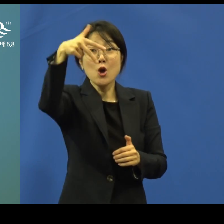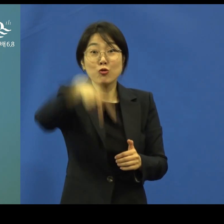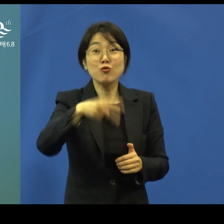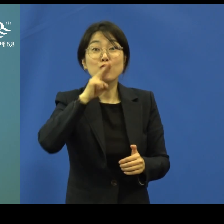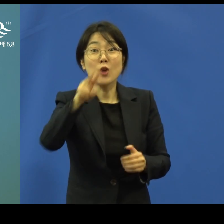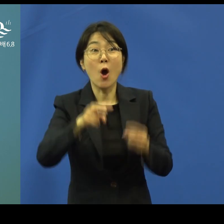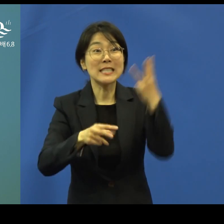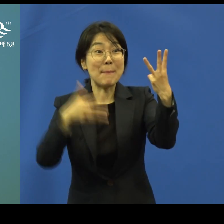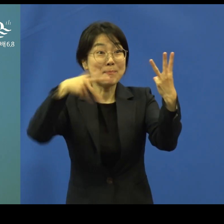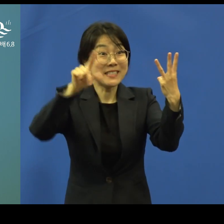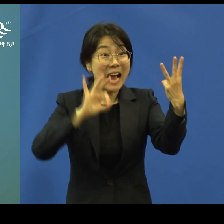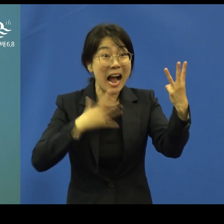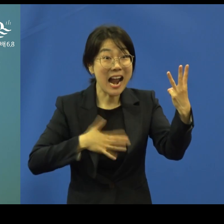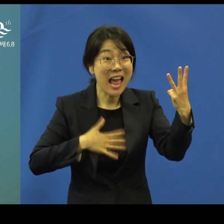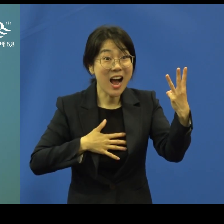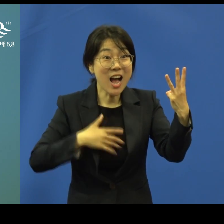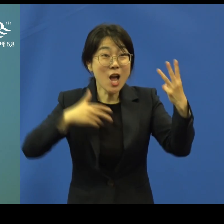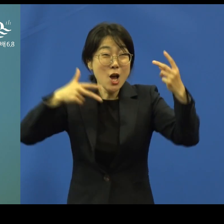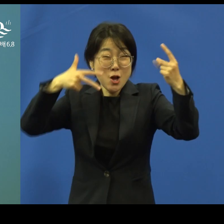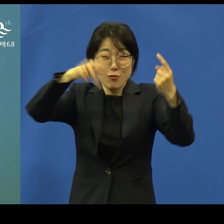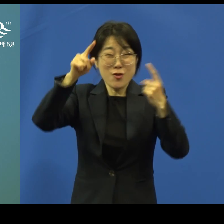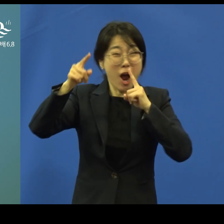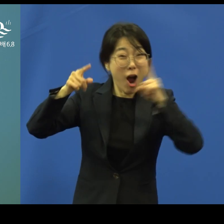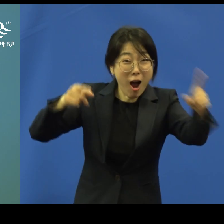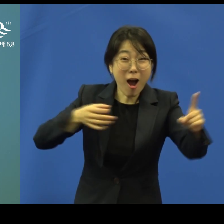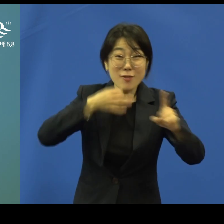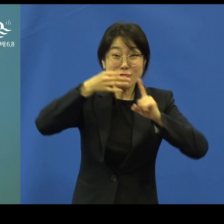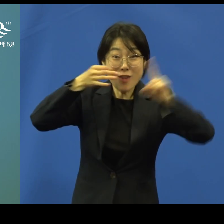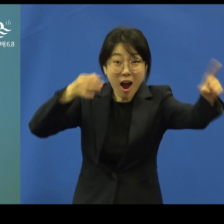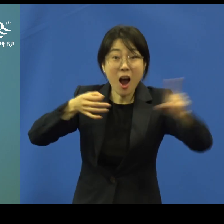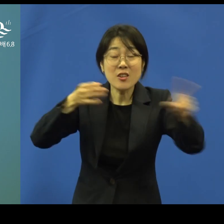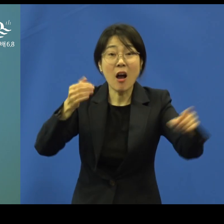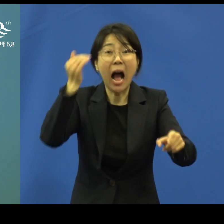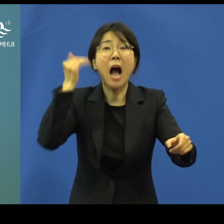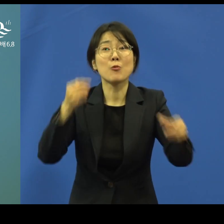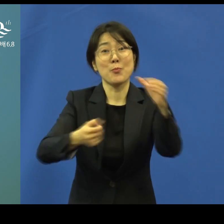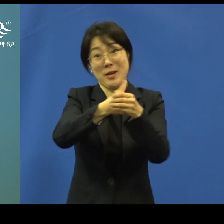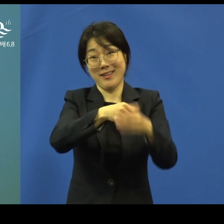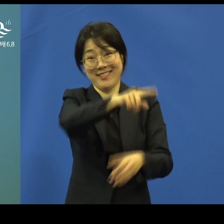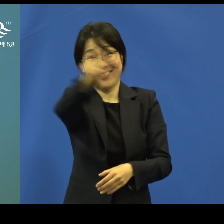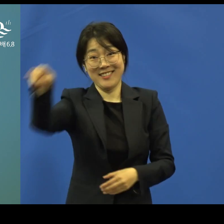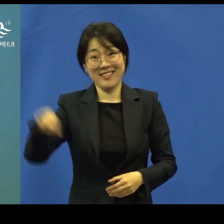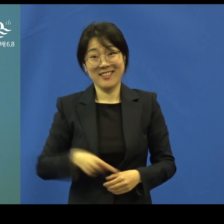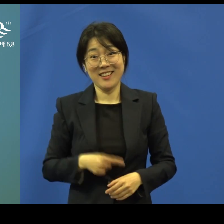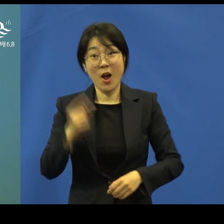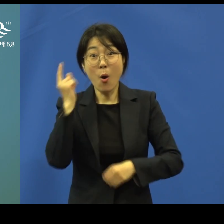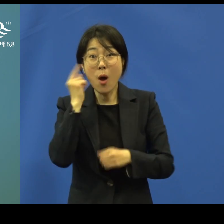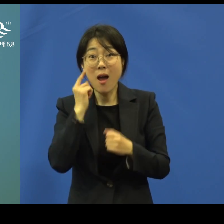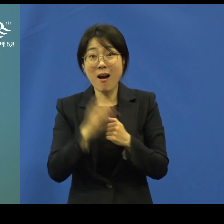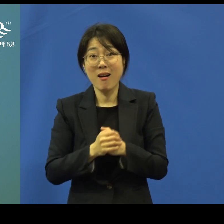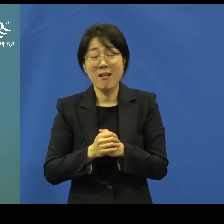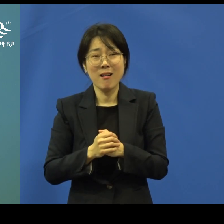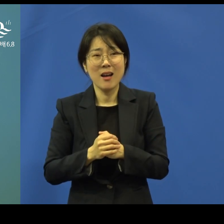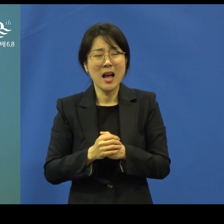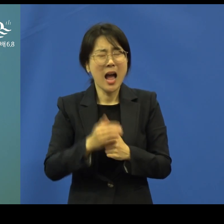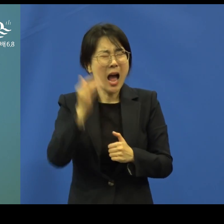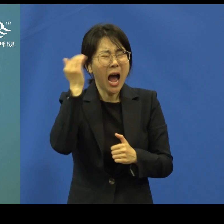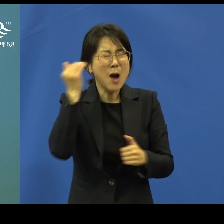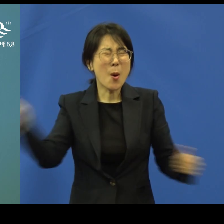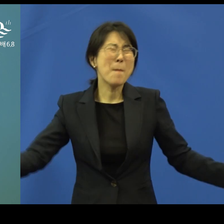트레이드 마크예요. 한국교회. 그래서 이 주여 삼창은